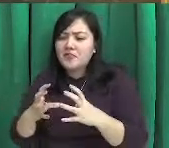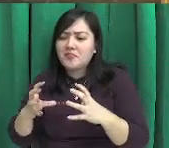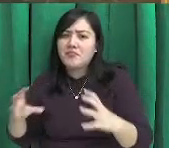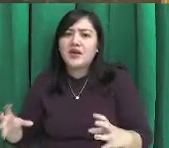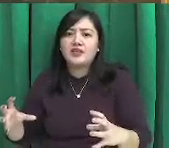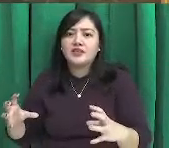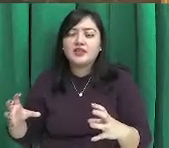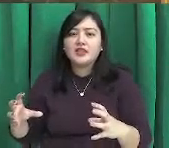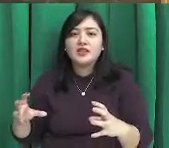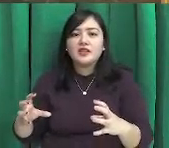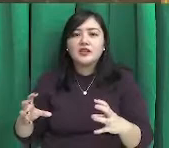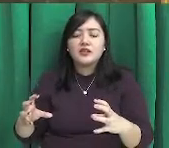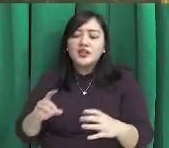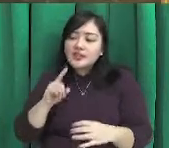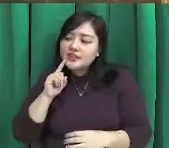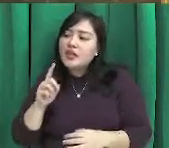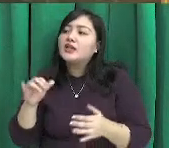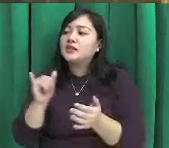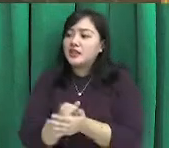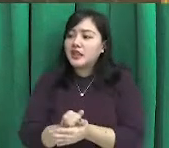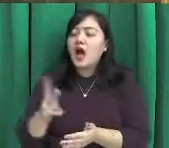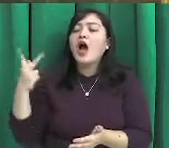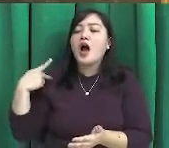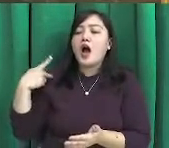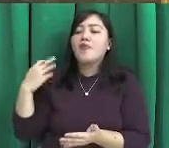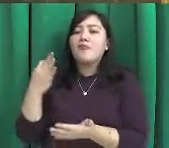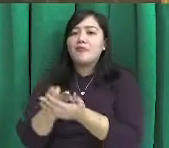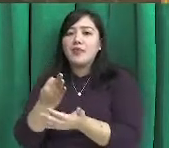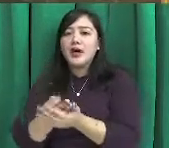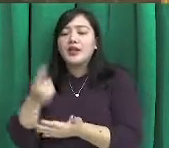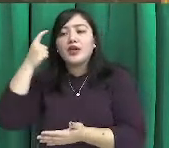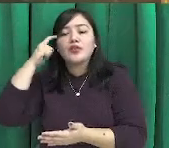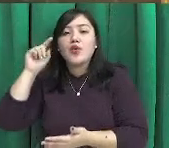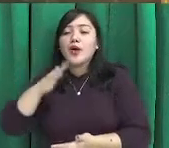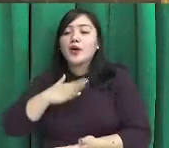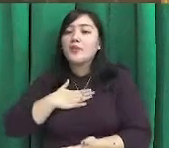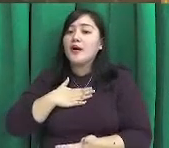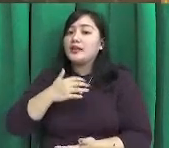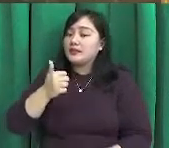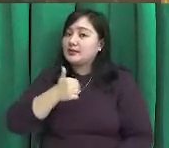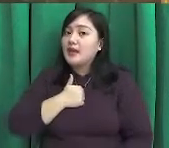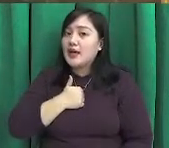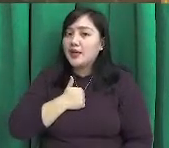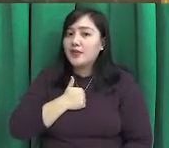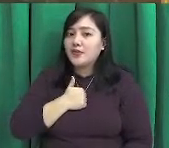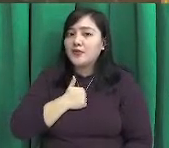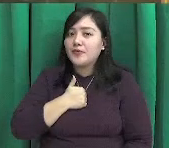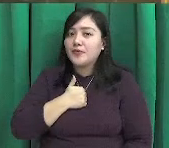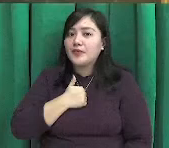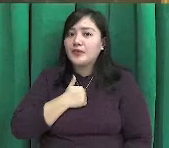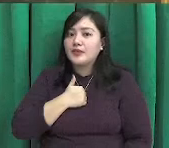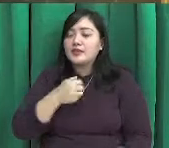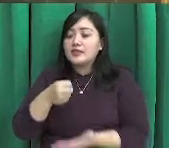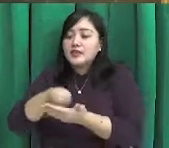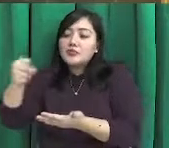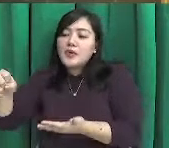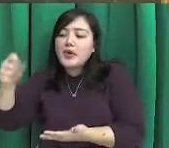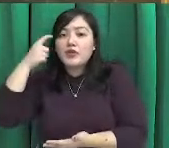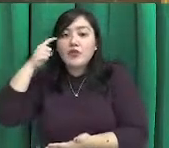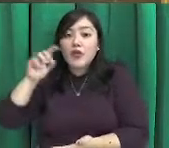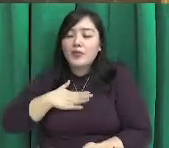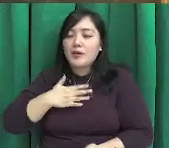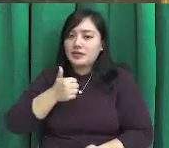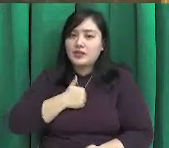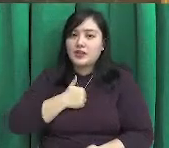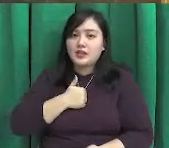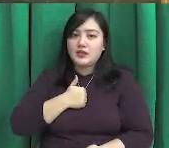ka ba pwedeng kumuha ng panggastos para sa iyo mula doon sa pera na trinabaho o bunga ng trabaho ng asawa mo? Samantalang